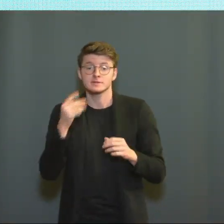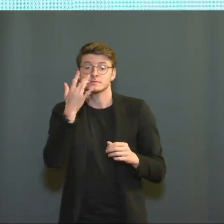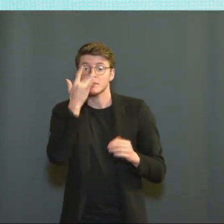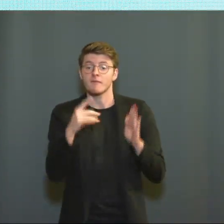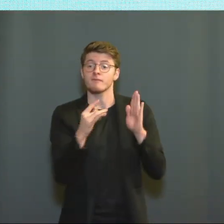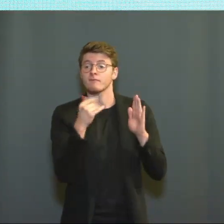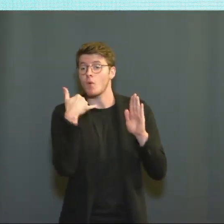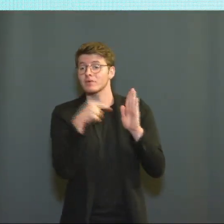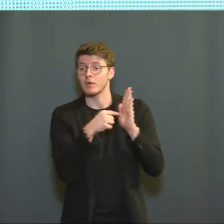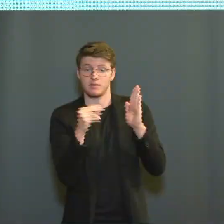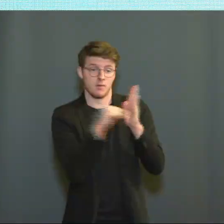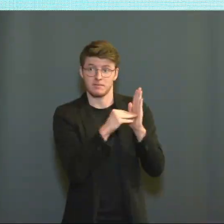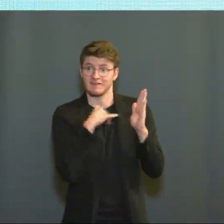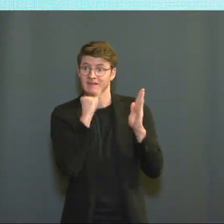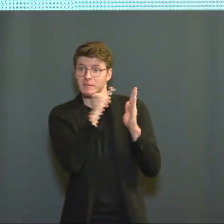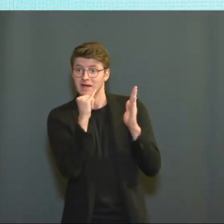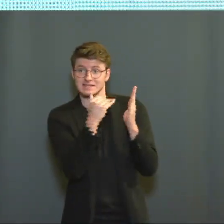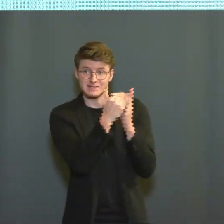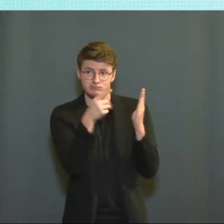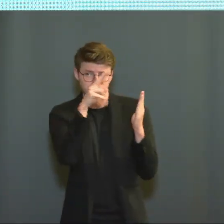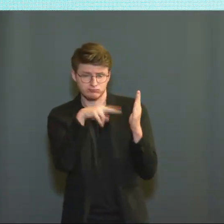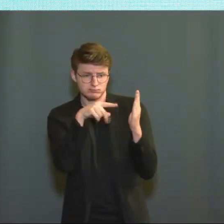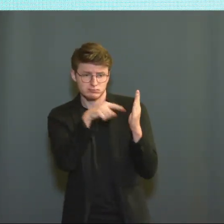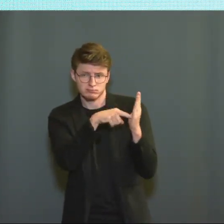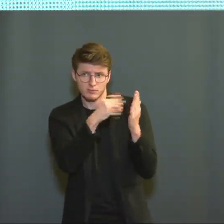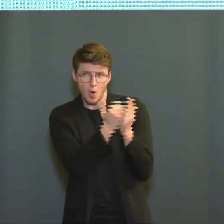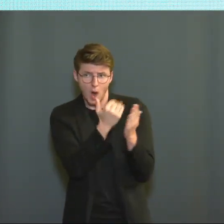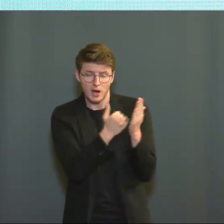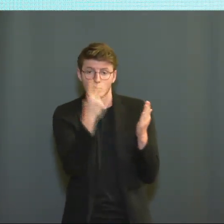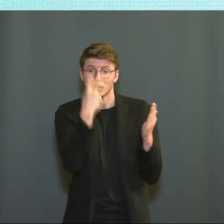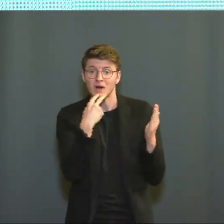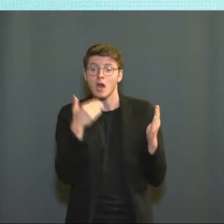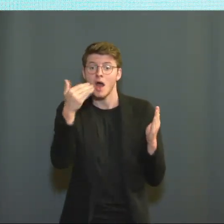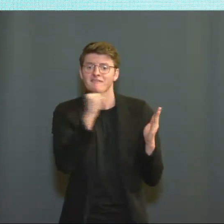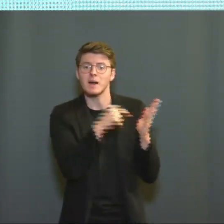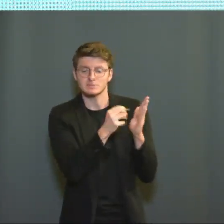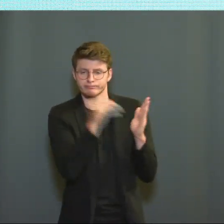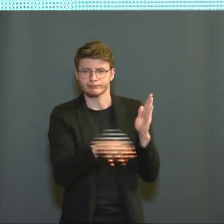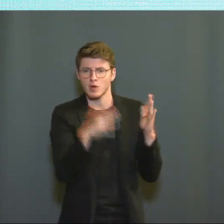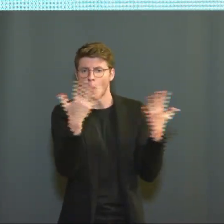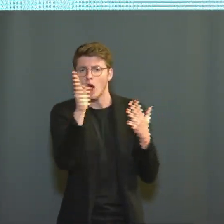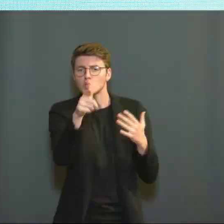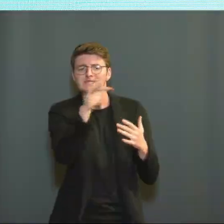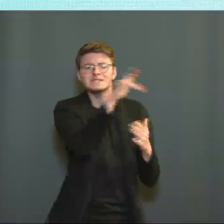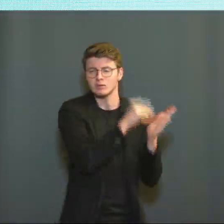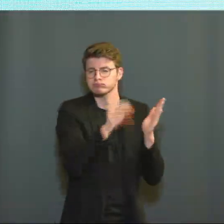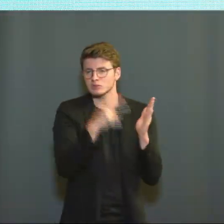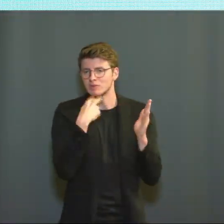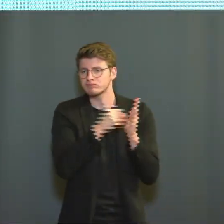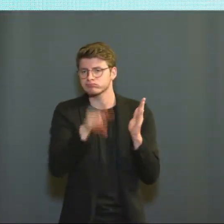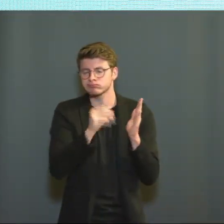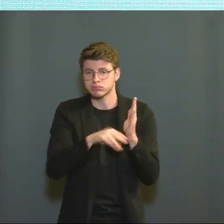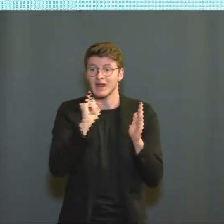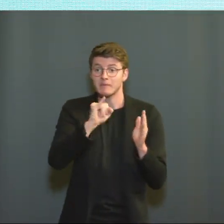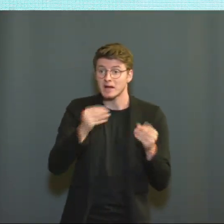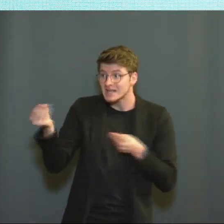na 14 dagen automatisch verwijderd. Er worden geen verdere gegevens uitgewisseld.